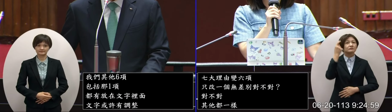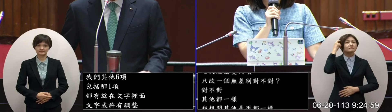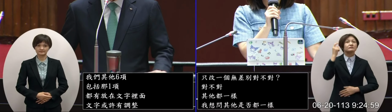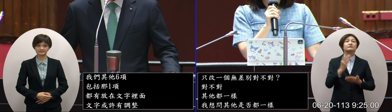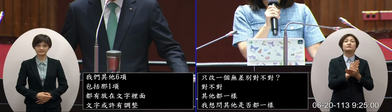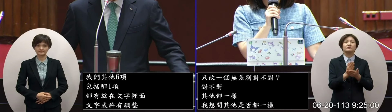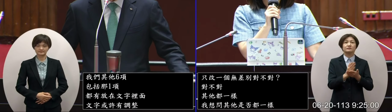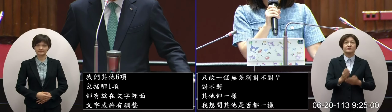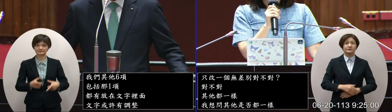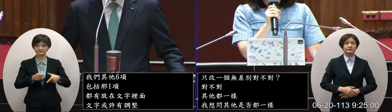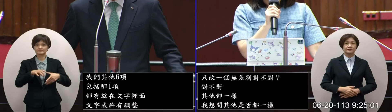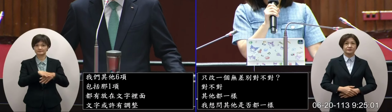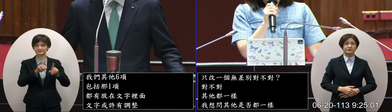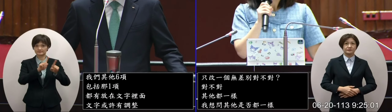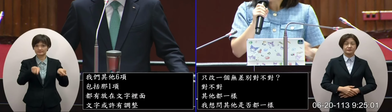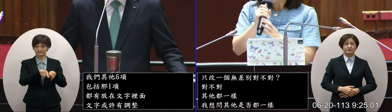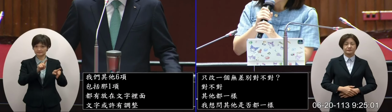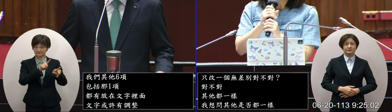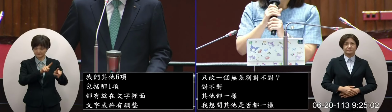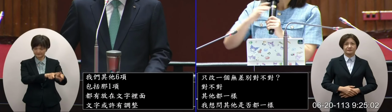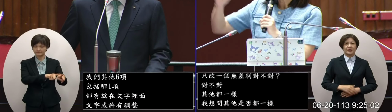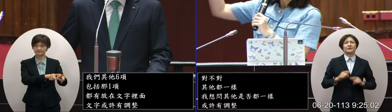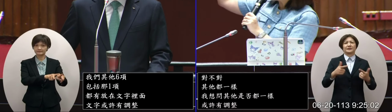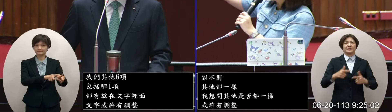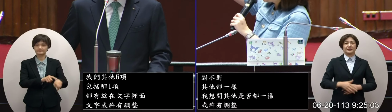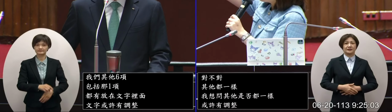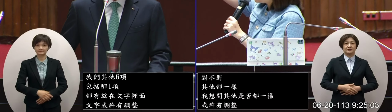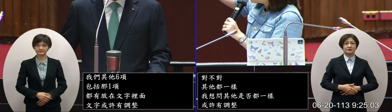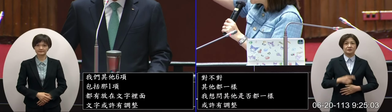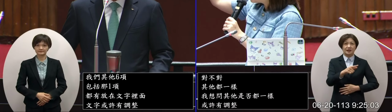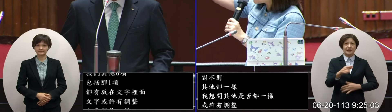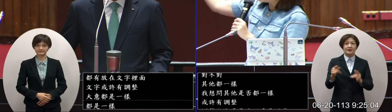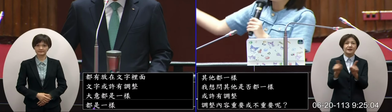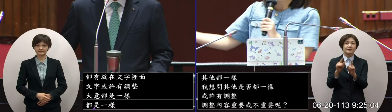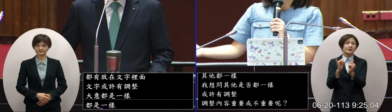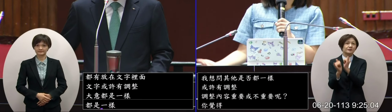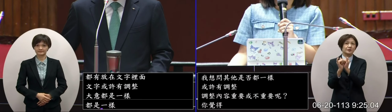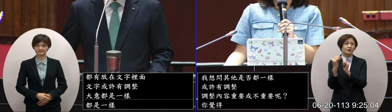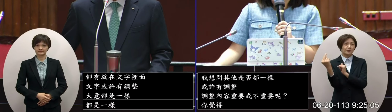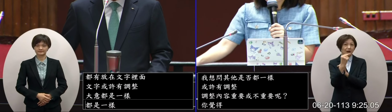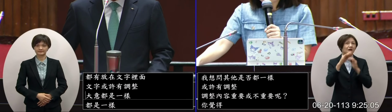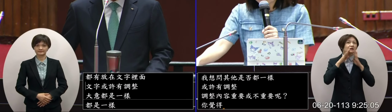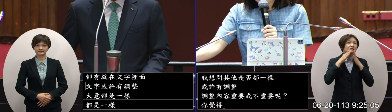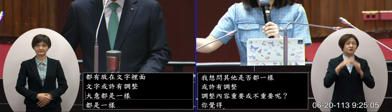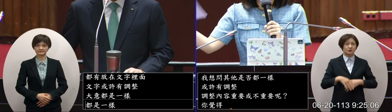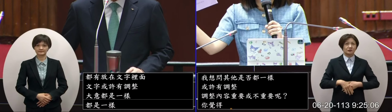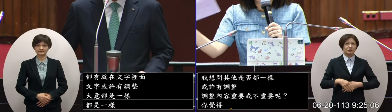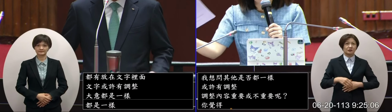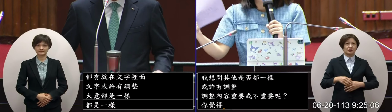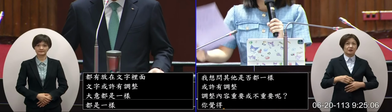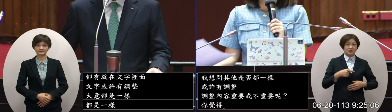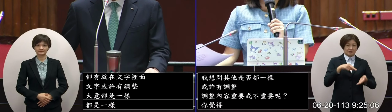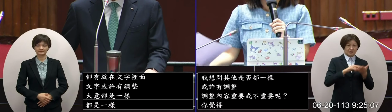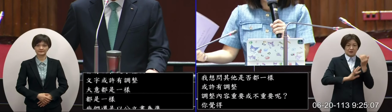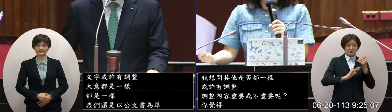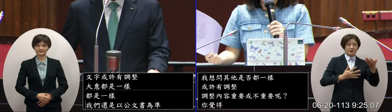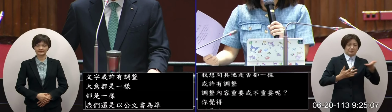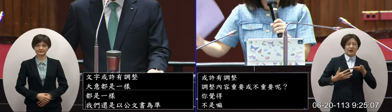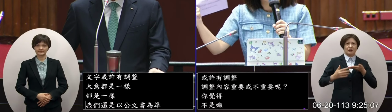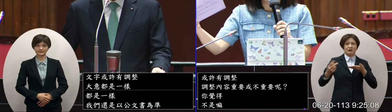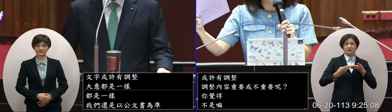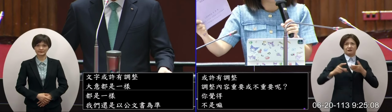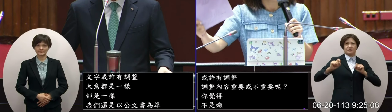得？ 我们还是以公文书为准。 不，那不是嘛？你给民众看的东西跟你给我的公文书